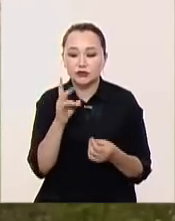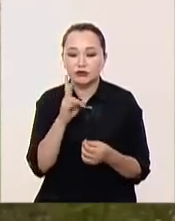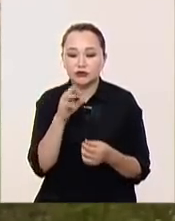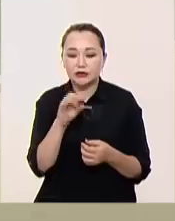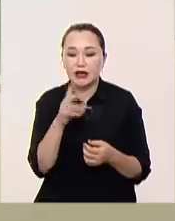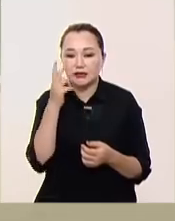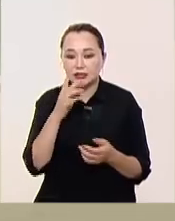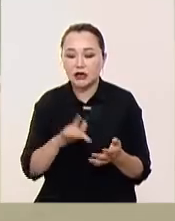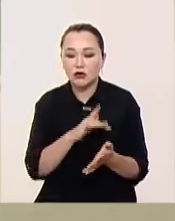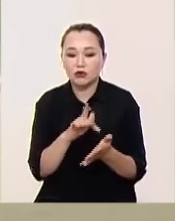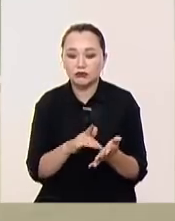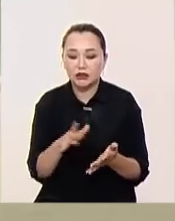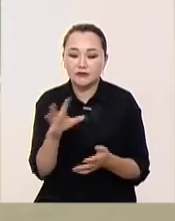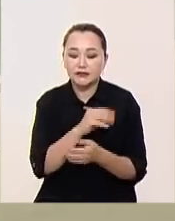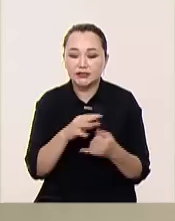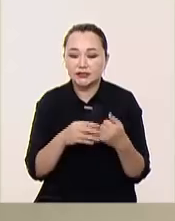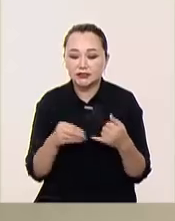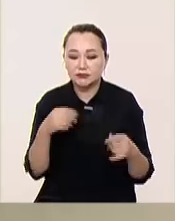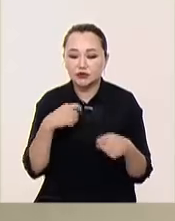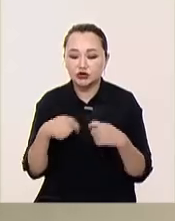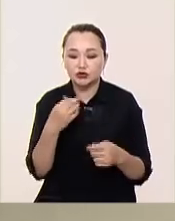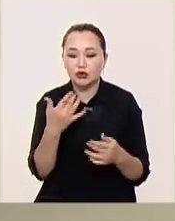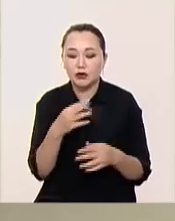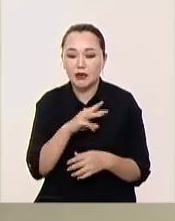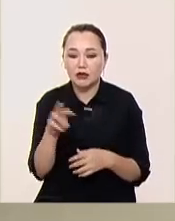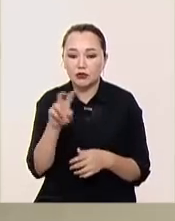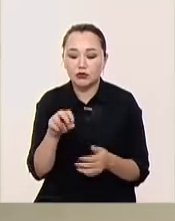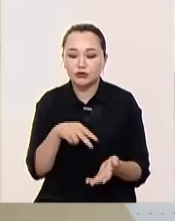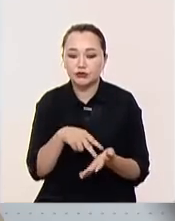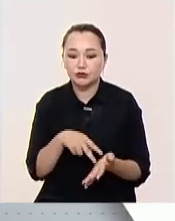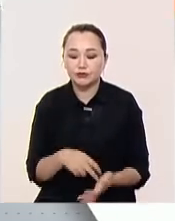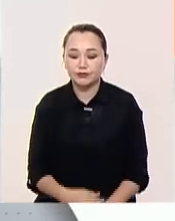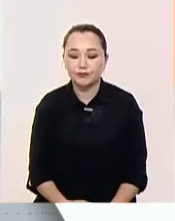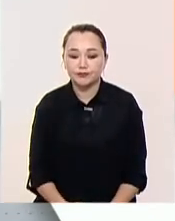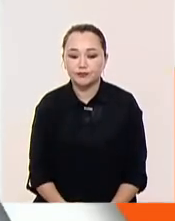Нұрсұлтан қалаларында. Бұл жерлердің нарықтағы құны қанша миллион доллар тұрады?